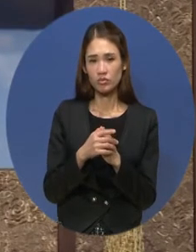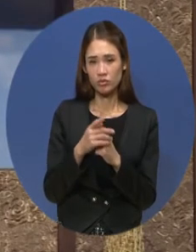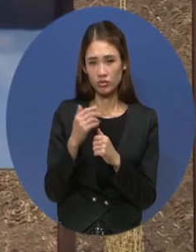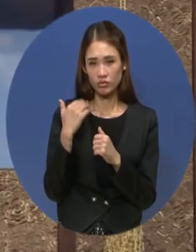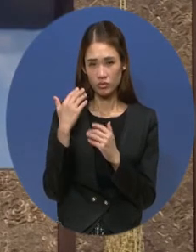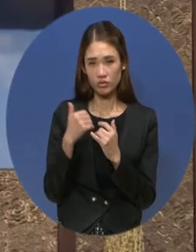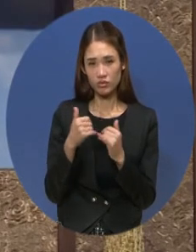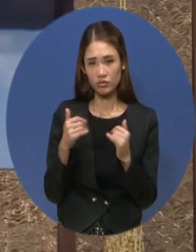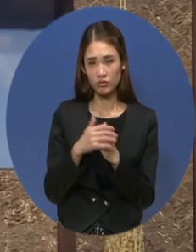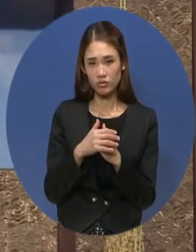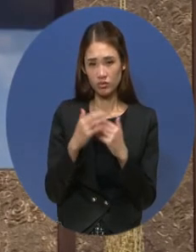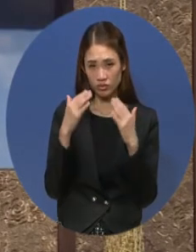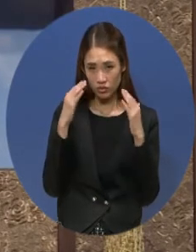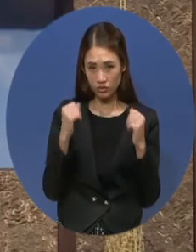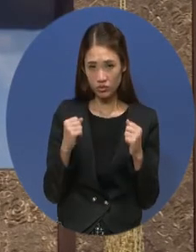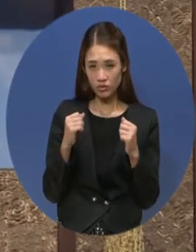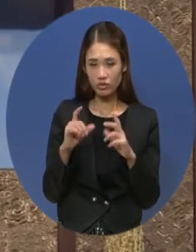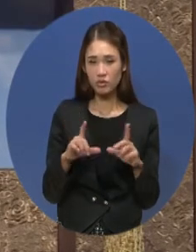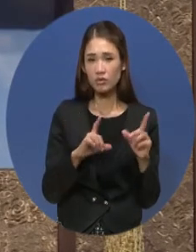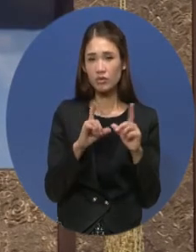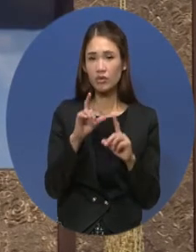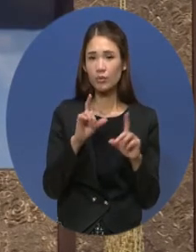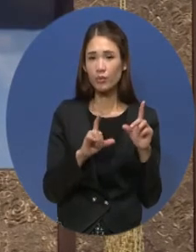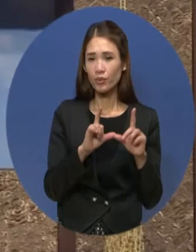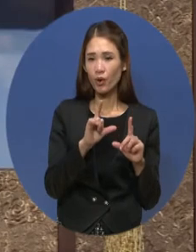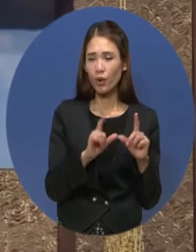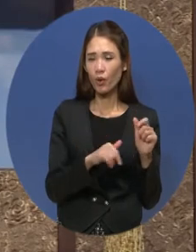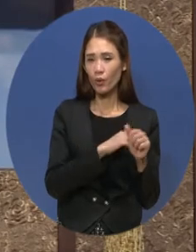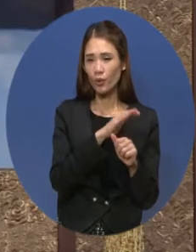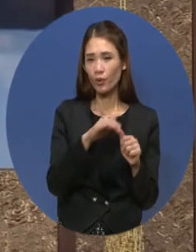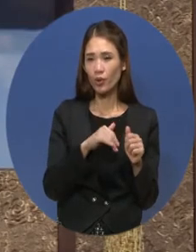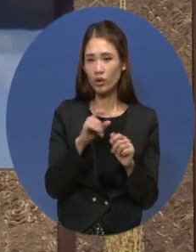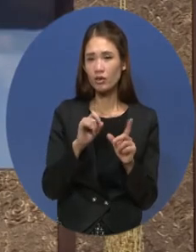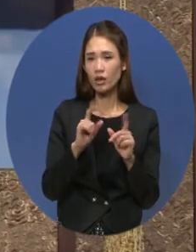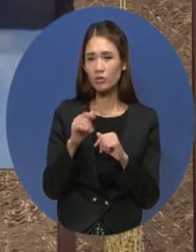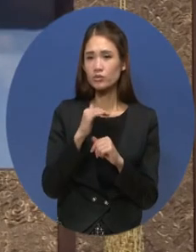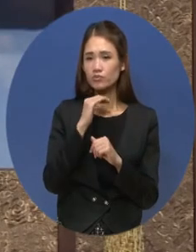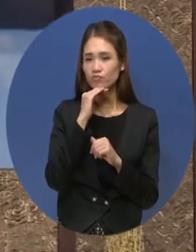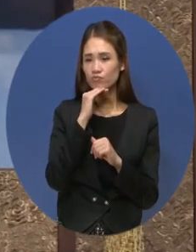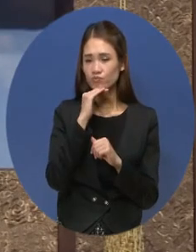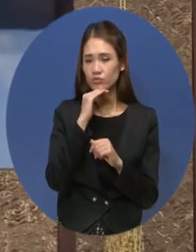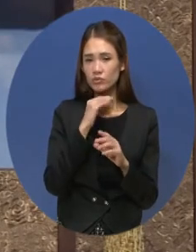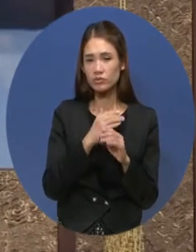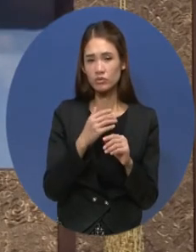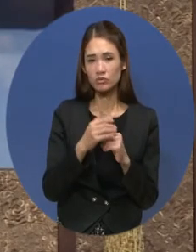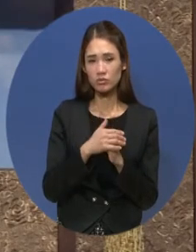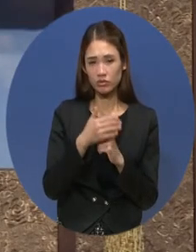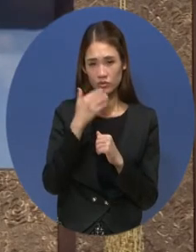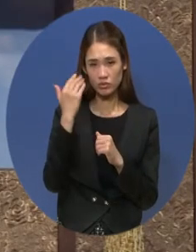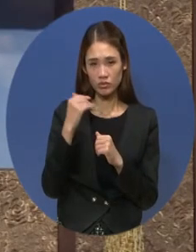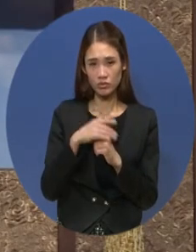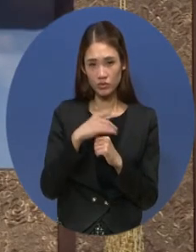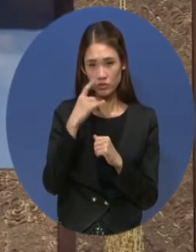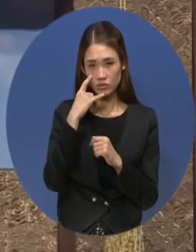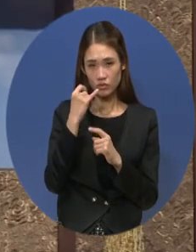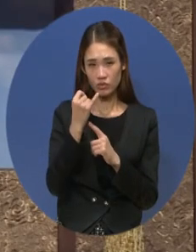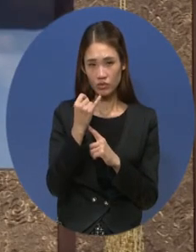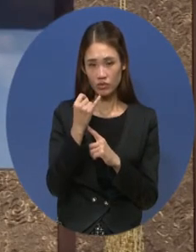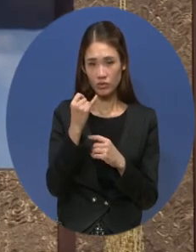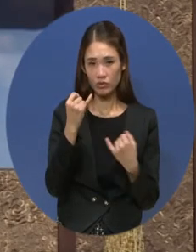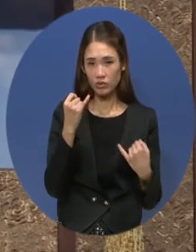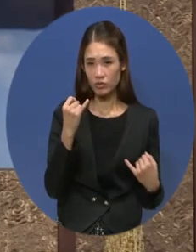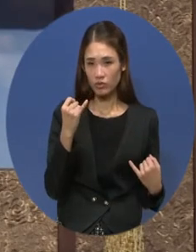임무는 집에서 지금 득 지금 그런 사태들이 좀 벌어지고 있지 않습니까 집에서 대기하고 대개 하는거죠 다행히 어 어머